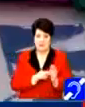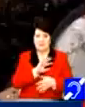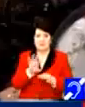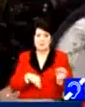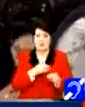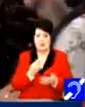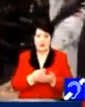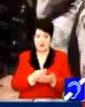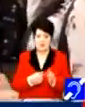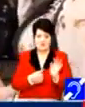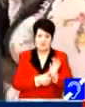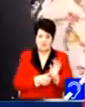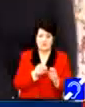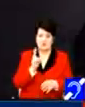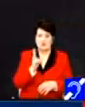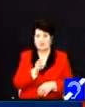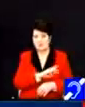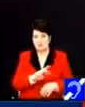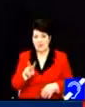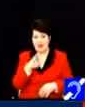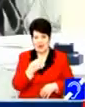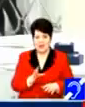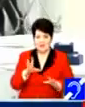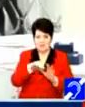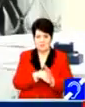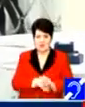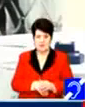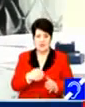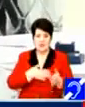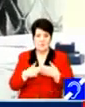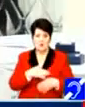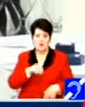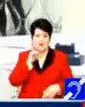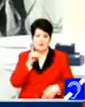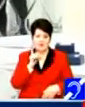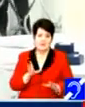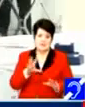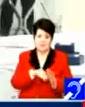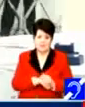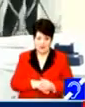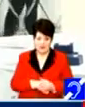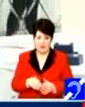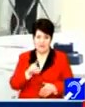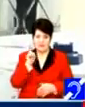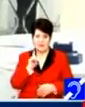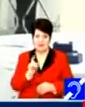susținere financiară între 6 și 20.000 de lei pentru implementare. Ne bucurăm că tinerii se implică, că